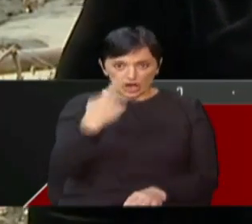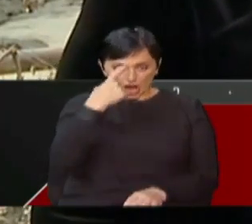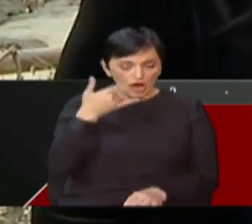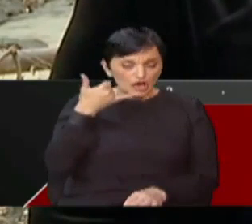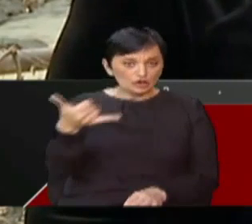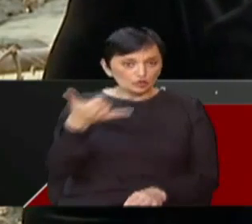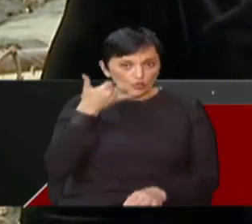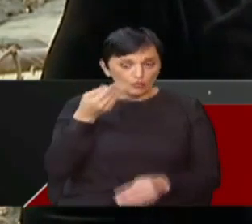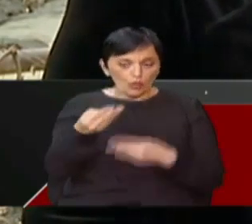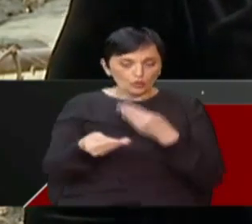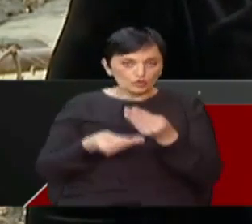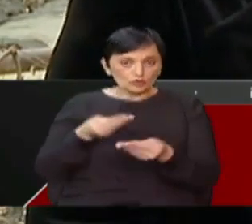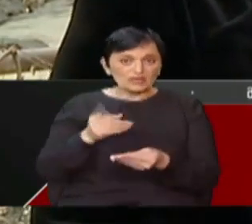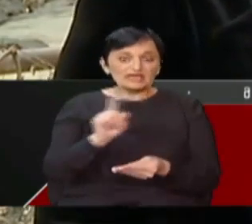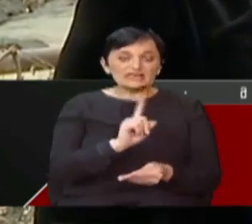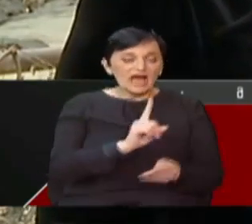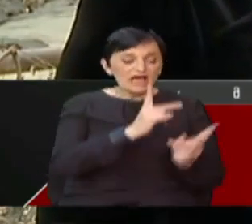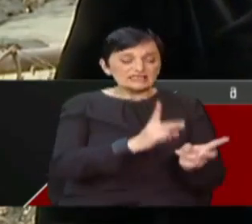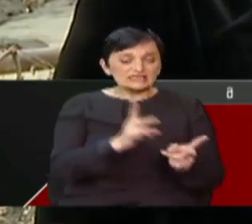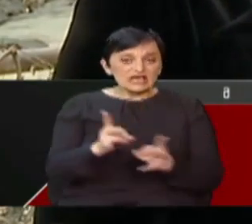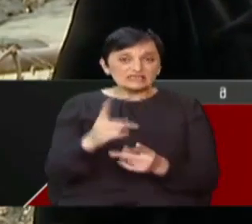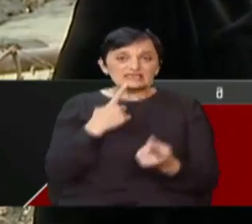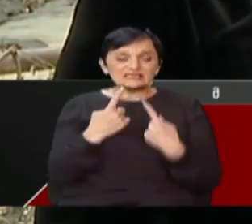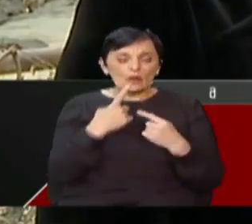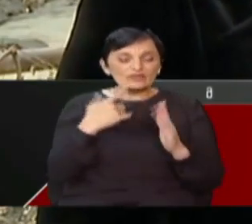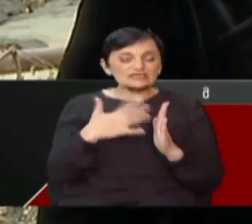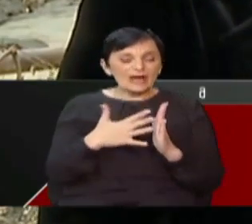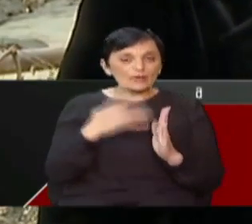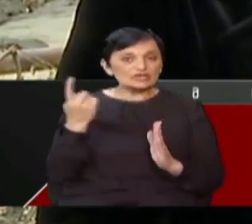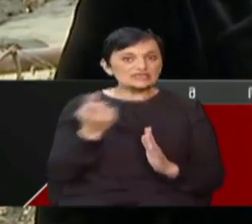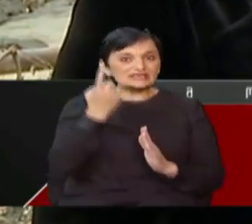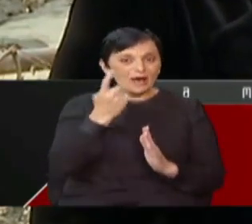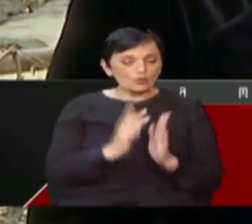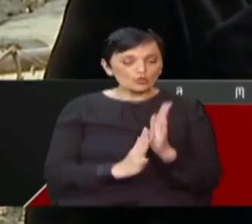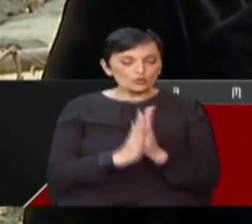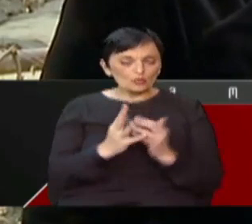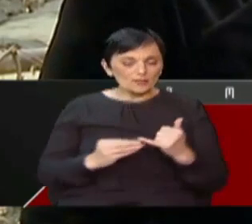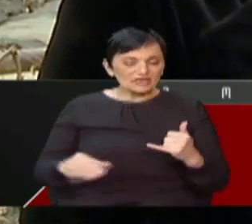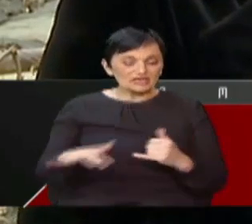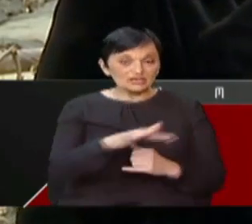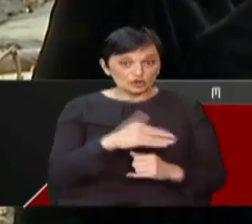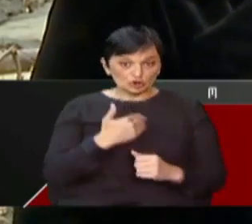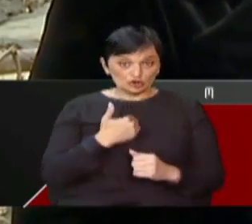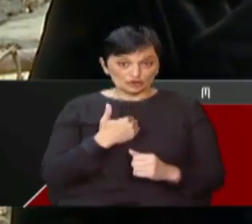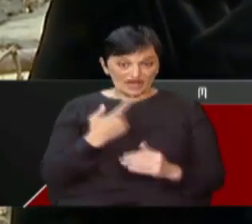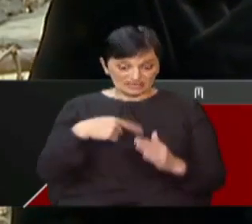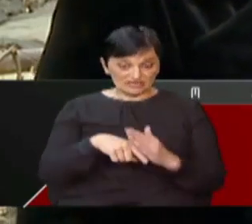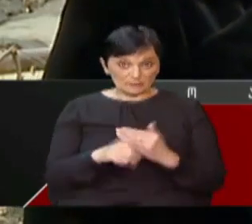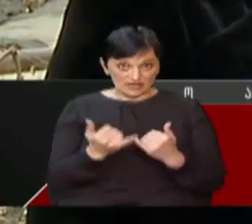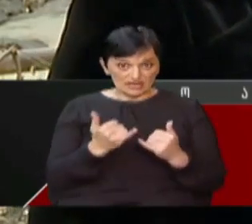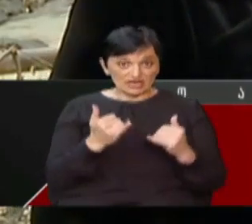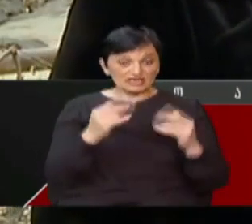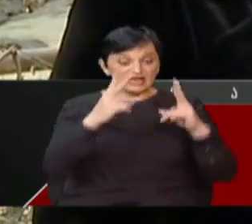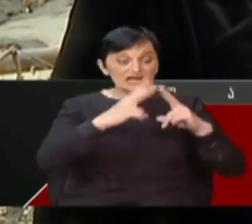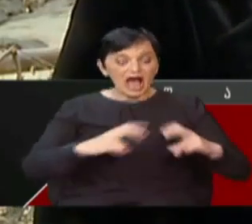შეტყობინებების მოწოდებას, თუ ვის რა ზიანი მიადგა. საუბარია სასოფლო სამეურნეო სავარგულებზე. ჩვენ მიმდინარეობს ჩვენს მიერ ამის